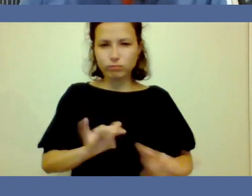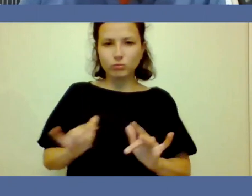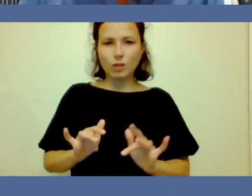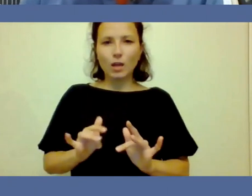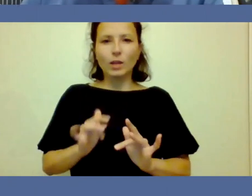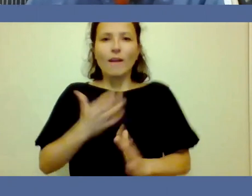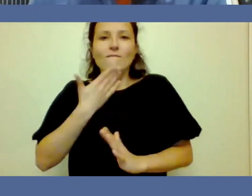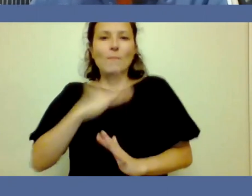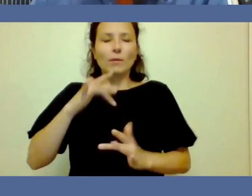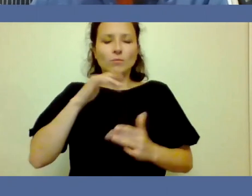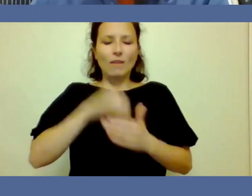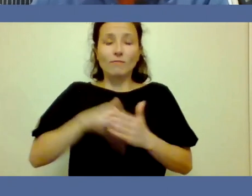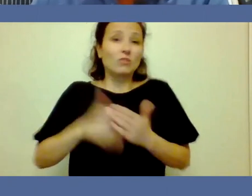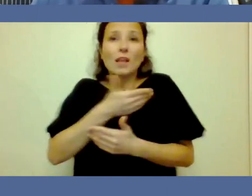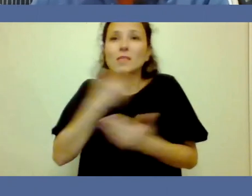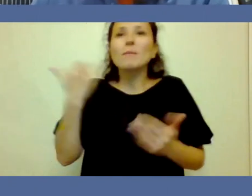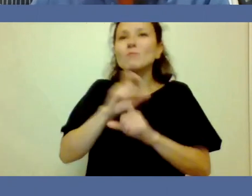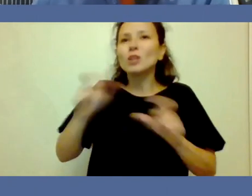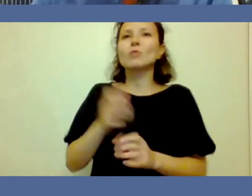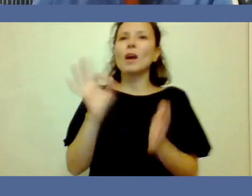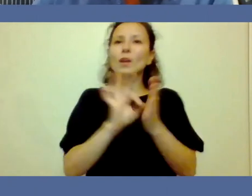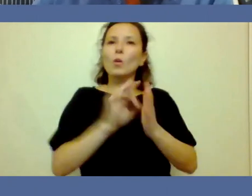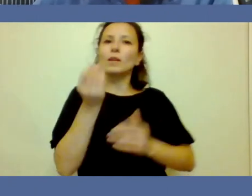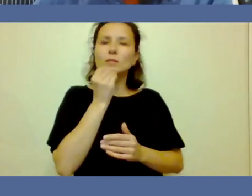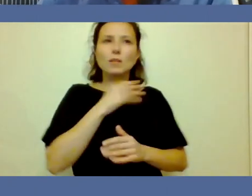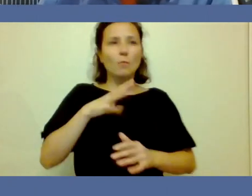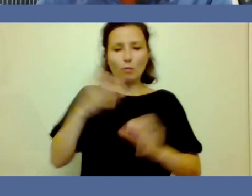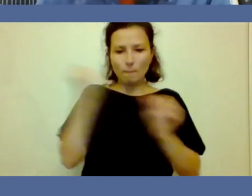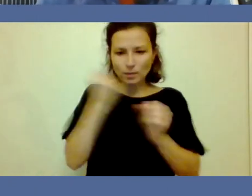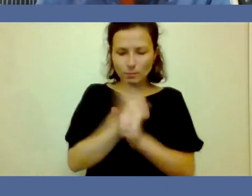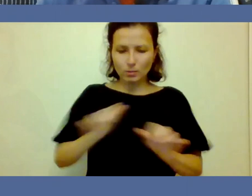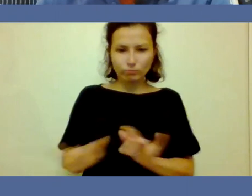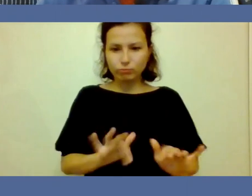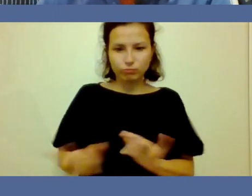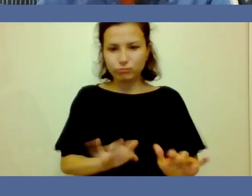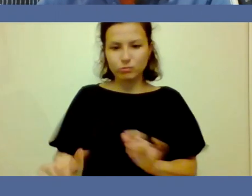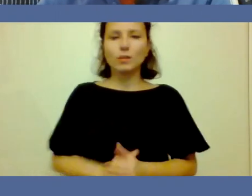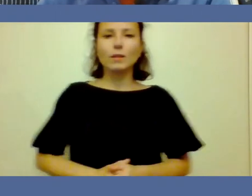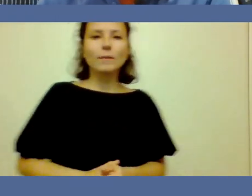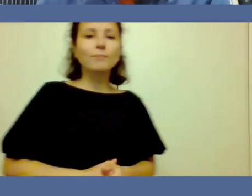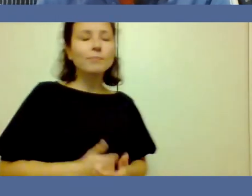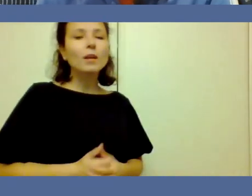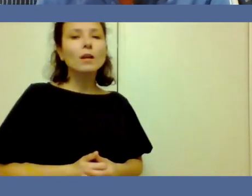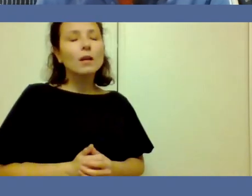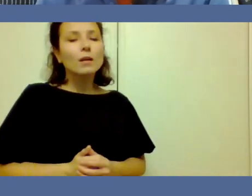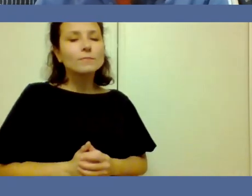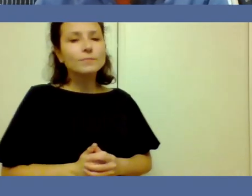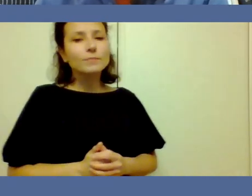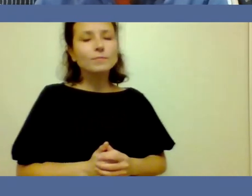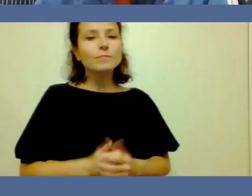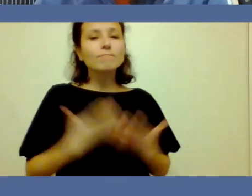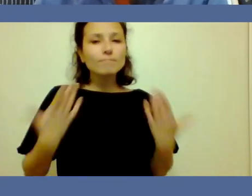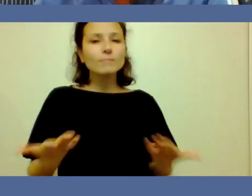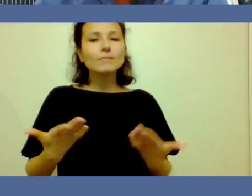miałem czasu na regularne jedzenie, bo tak pracowałam. No to jest tak, że w ogóle nie, to jest taki